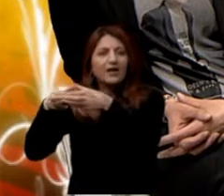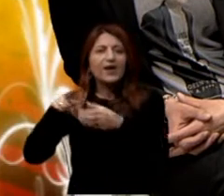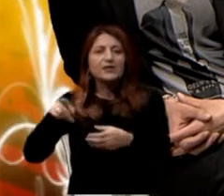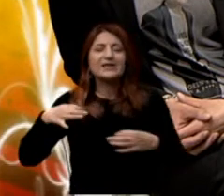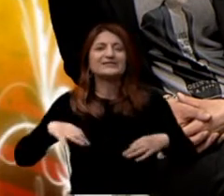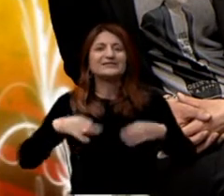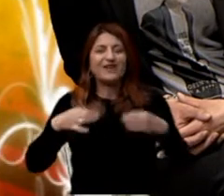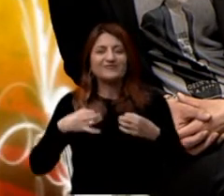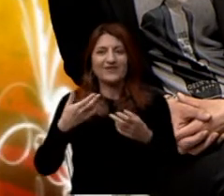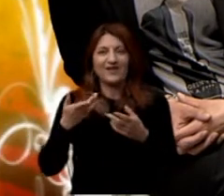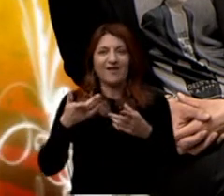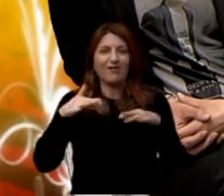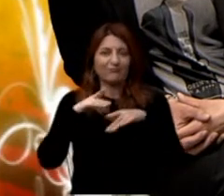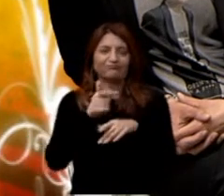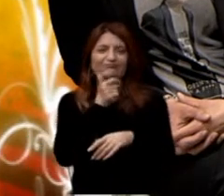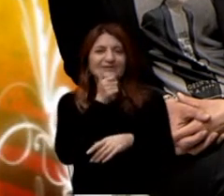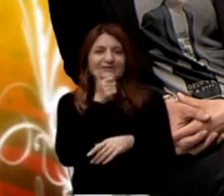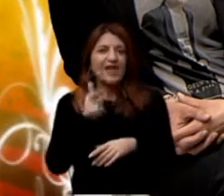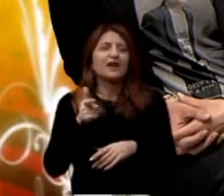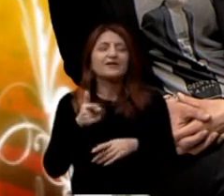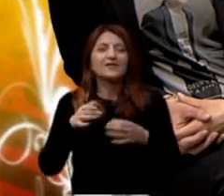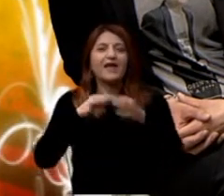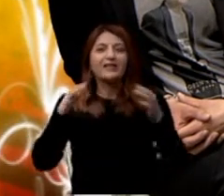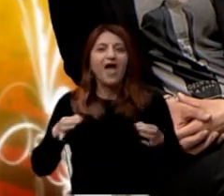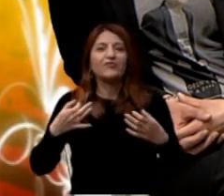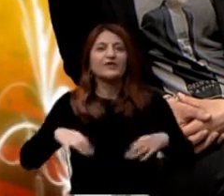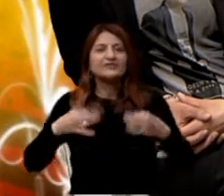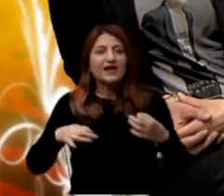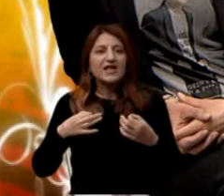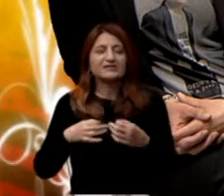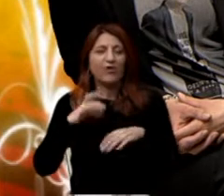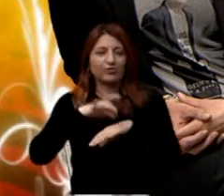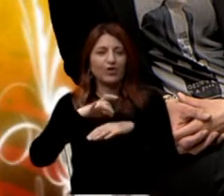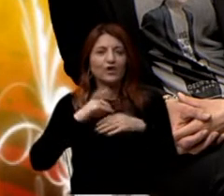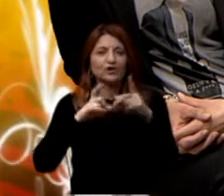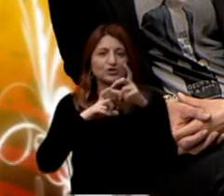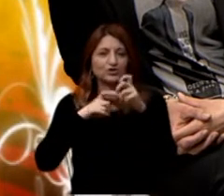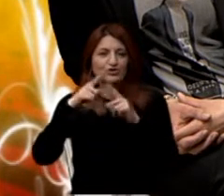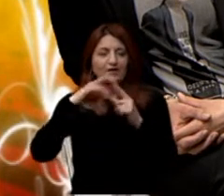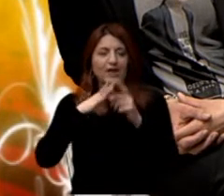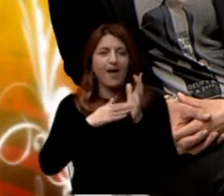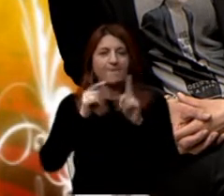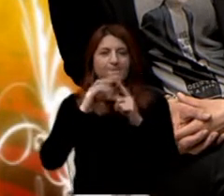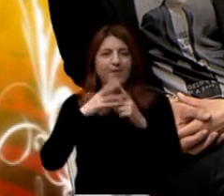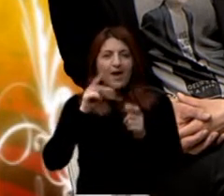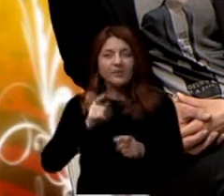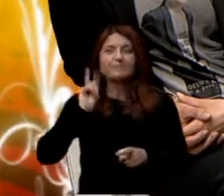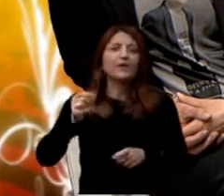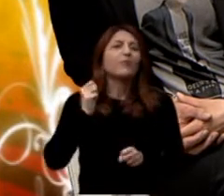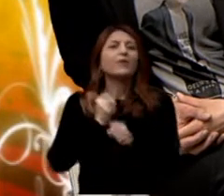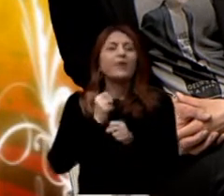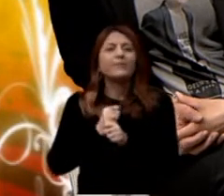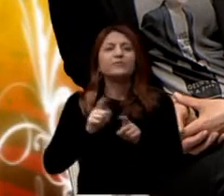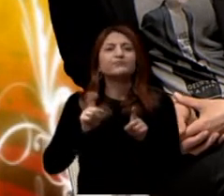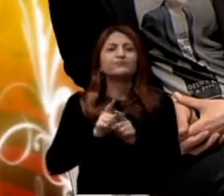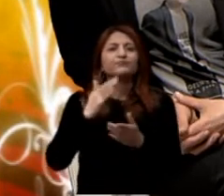zdravstvenu gerontologiju Nastavnog zavoda za javno zdravstvo dr. Andrija Štampar. Napravili smo cijeli hrvatski